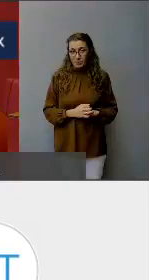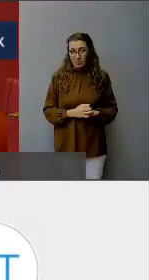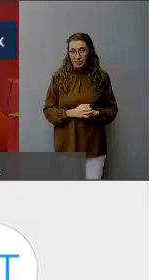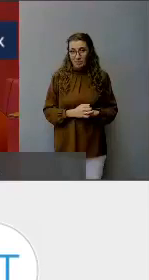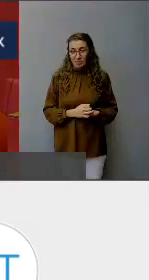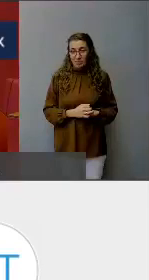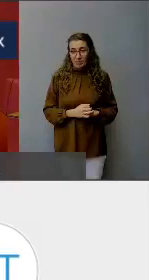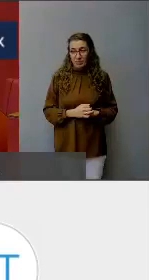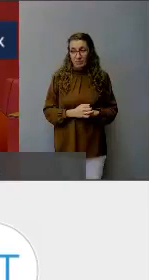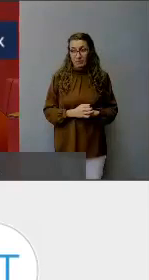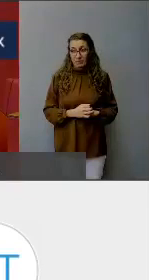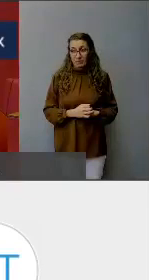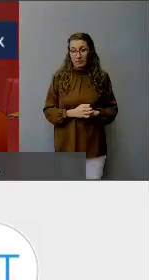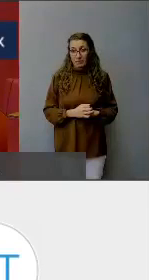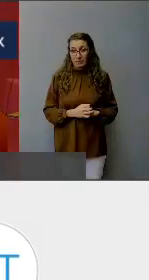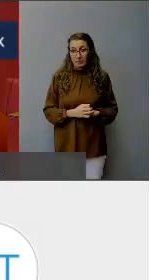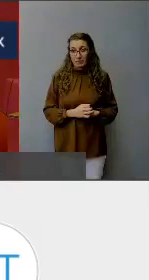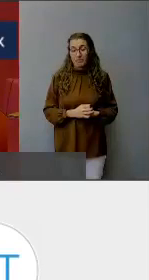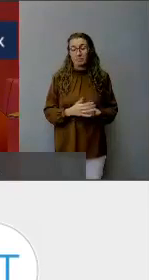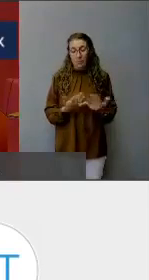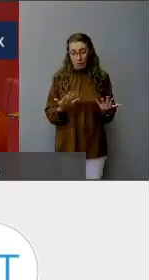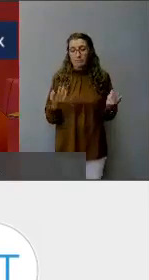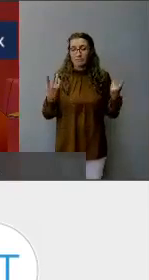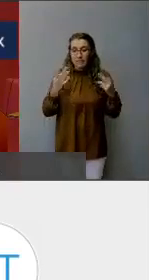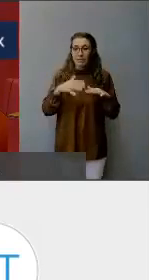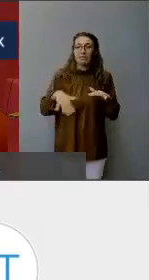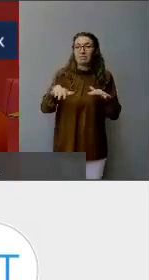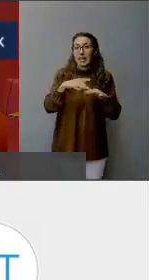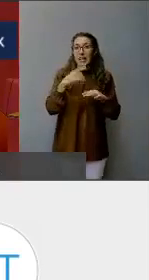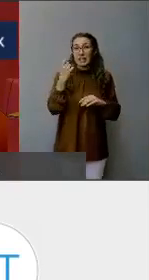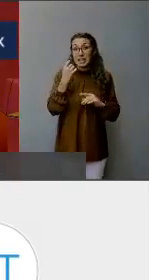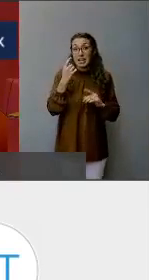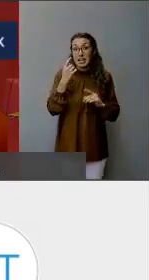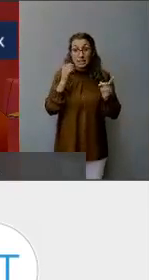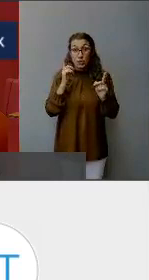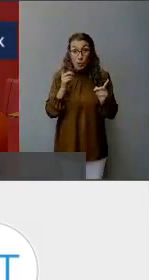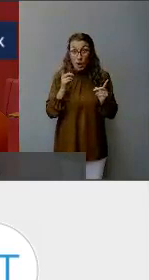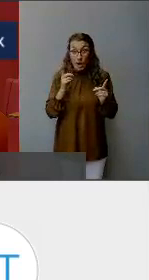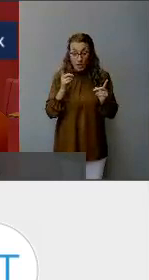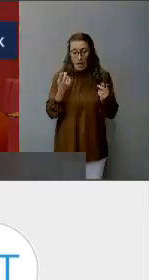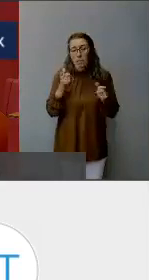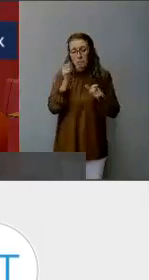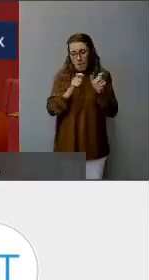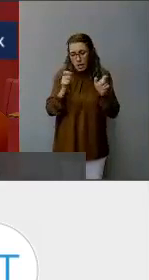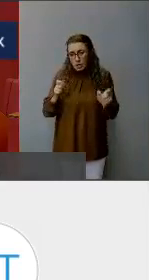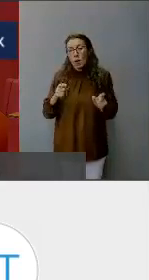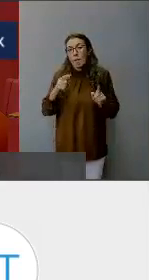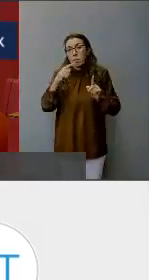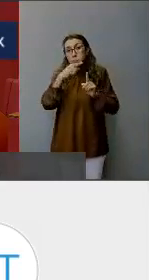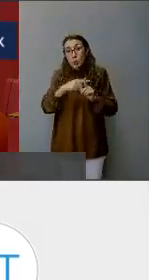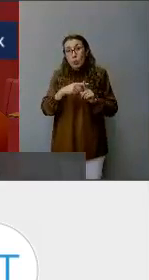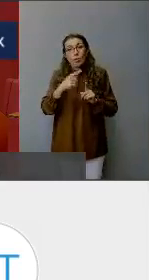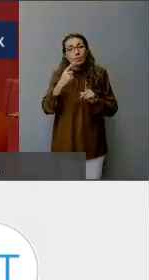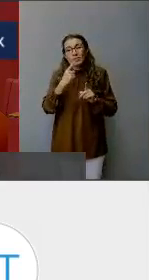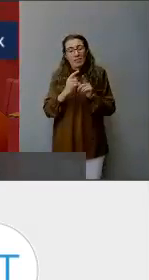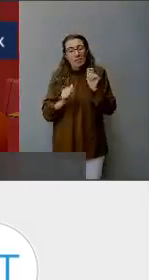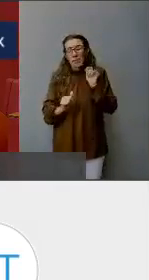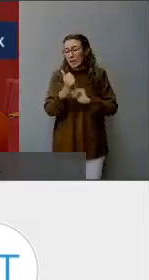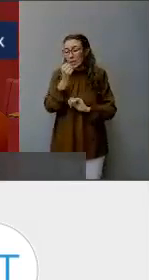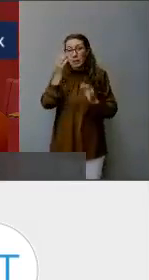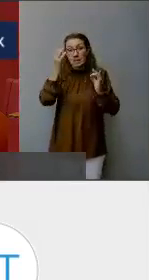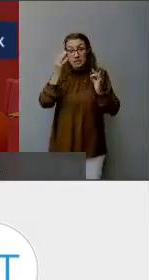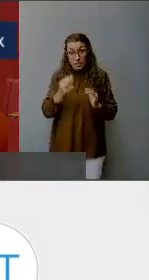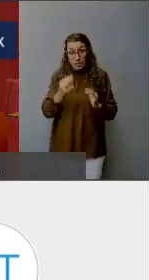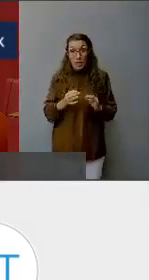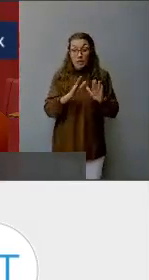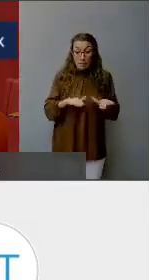pretese di garanzia della sicurezza degli alunni della scuola limitrofa e dei bambini che frequentano l'area giochi attrezzati per